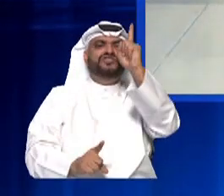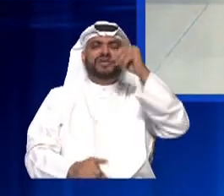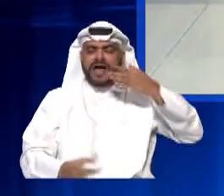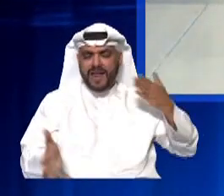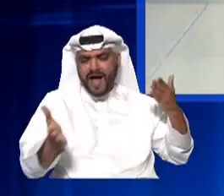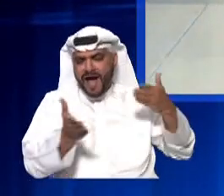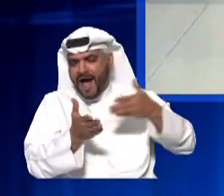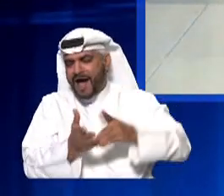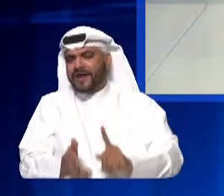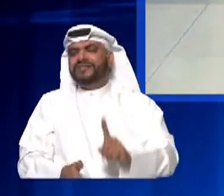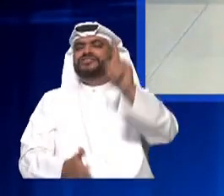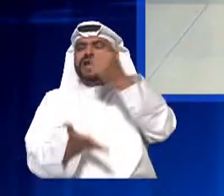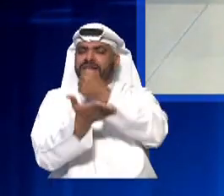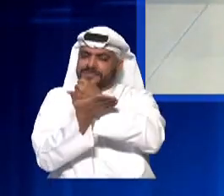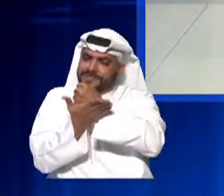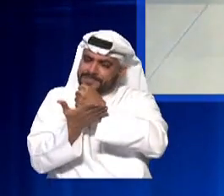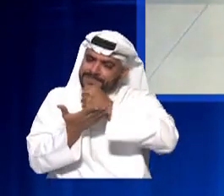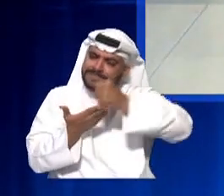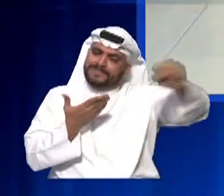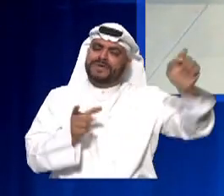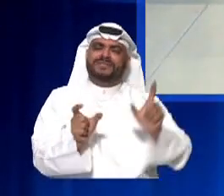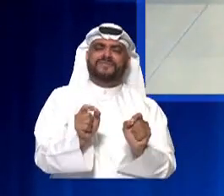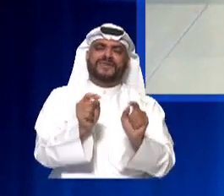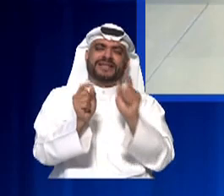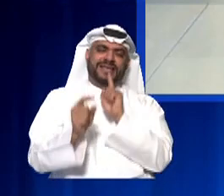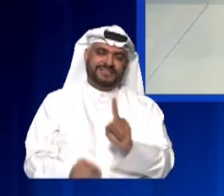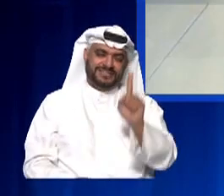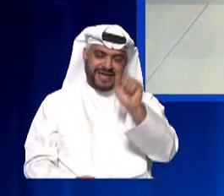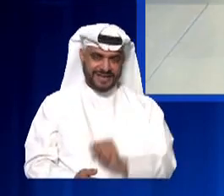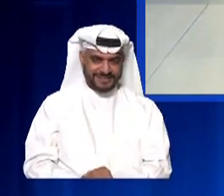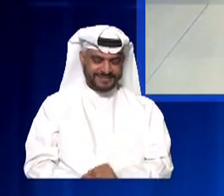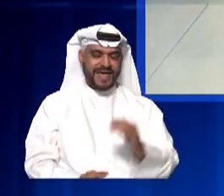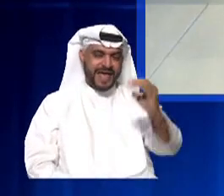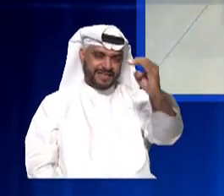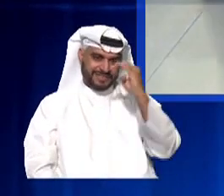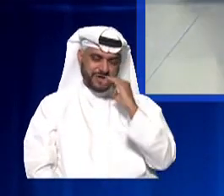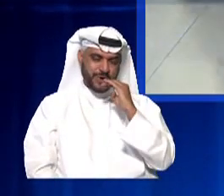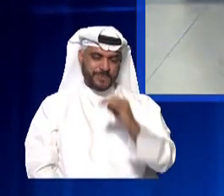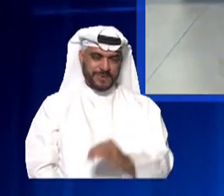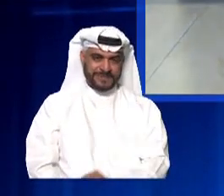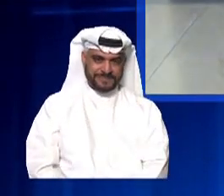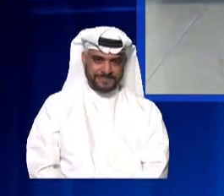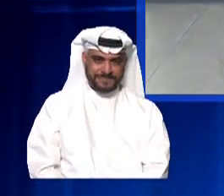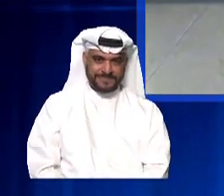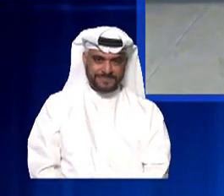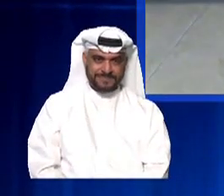نهاية الطريق للقضاء على هذه الجائحة؟ نواف،